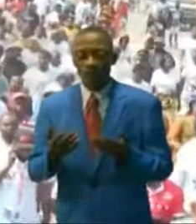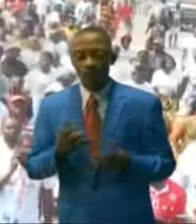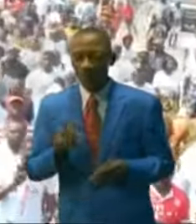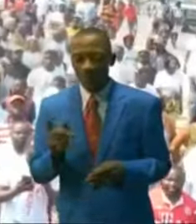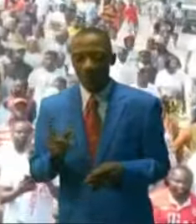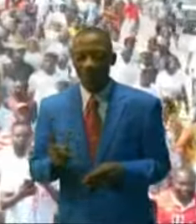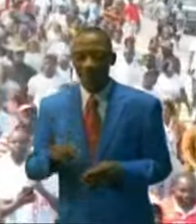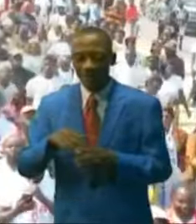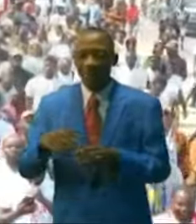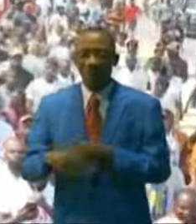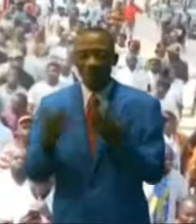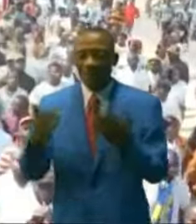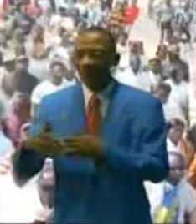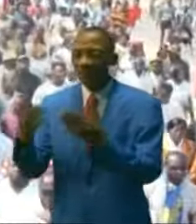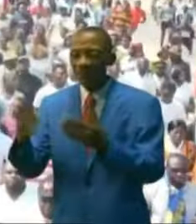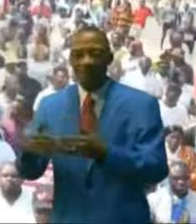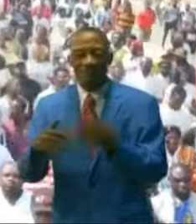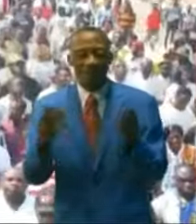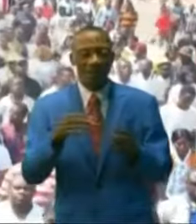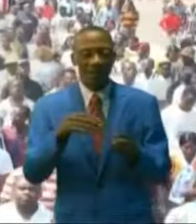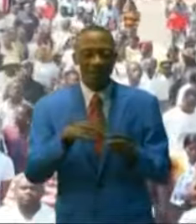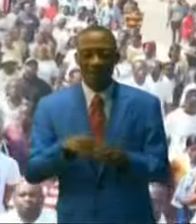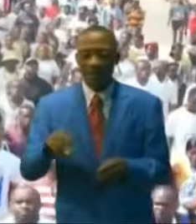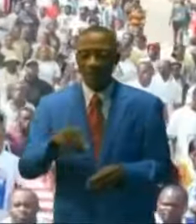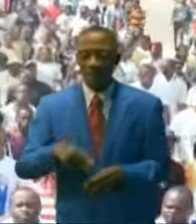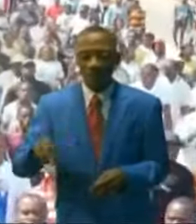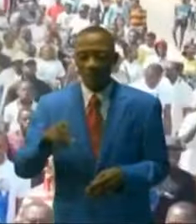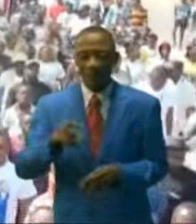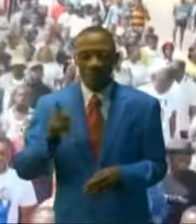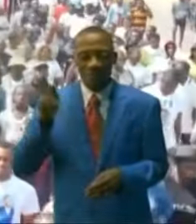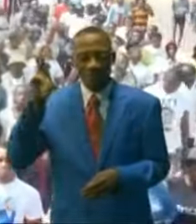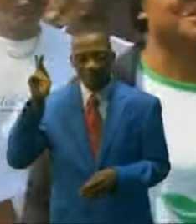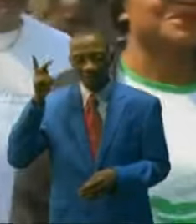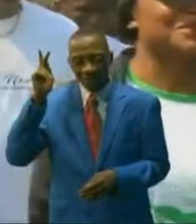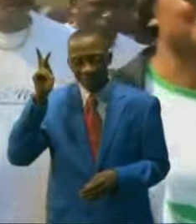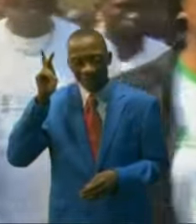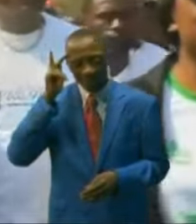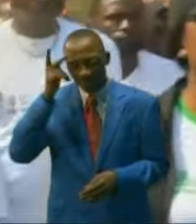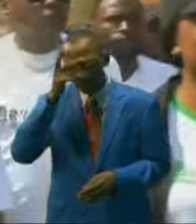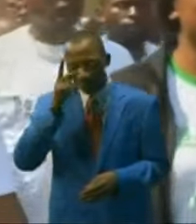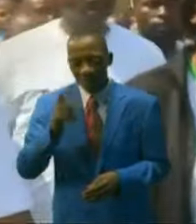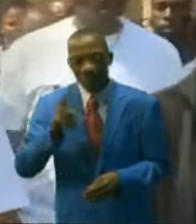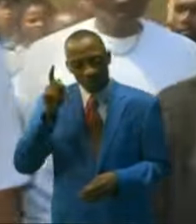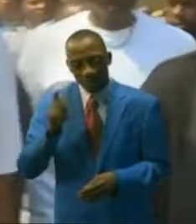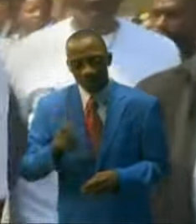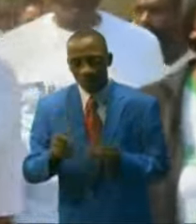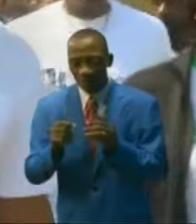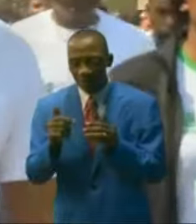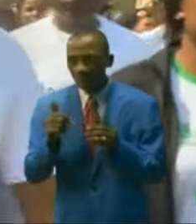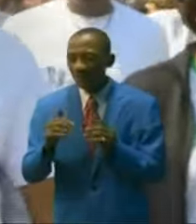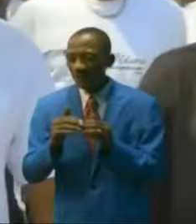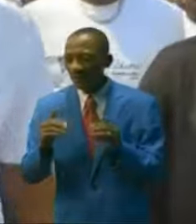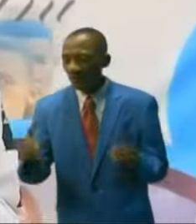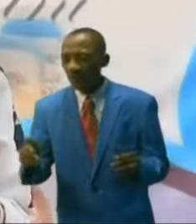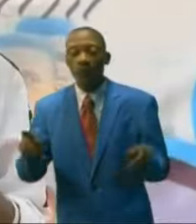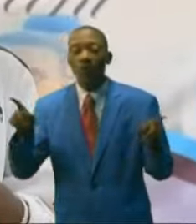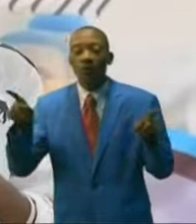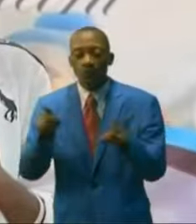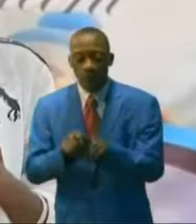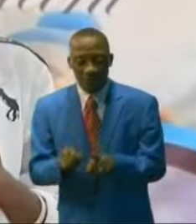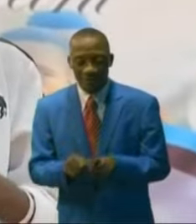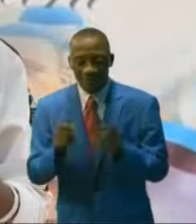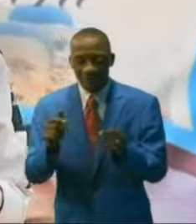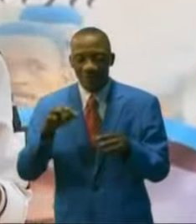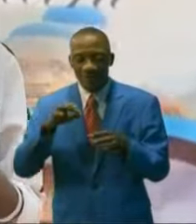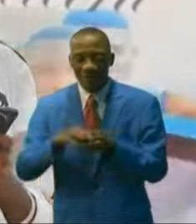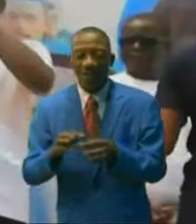les organisateurs du marathon populaire ont salué la volonté du gouverneur de province de promouvoir le sport et la jeunesse. Ainsi, après près